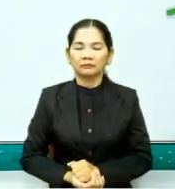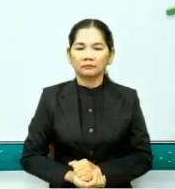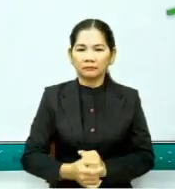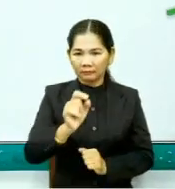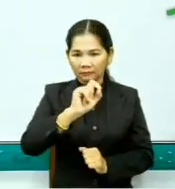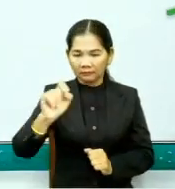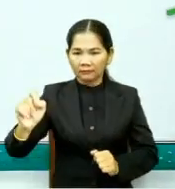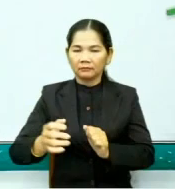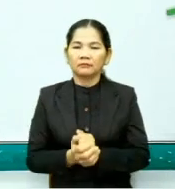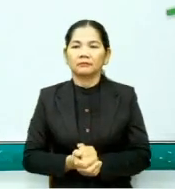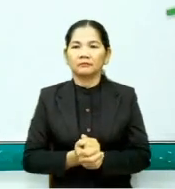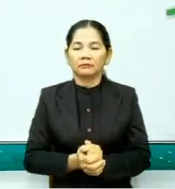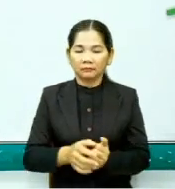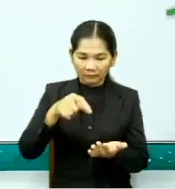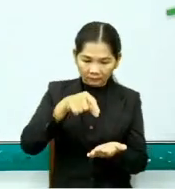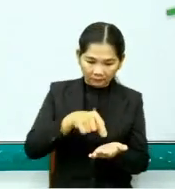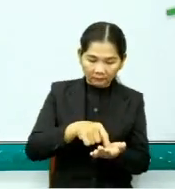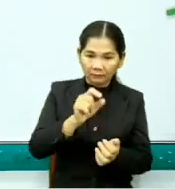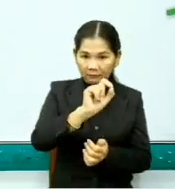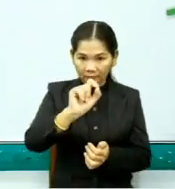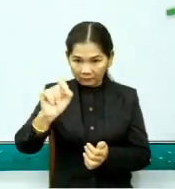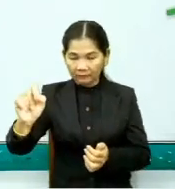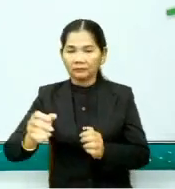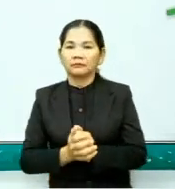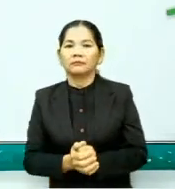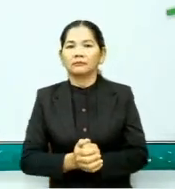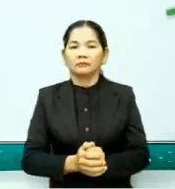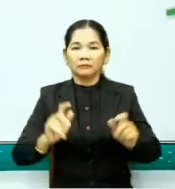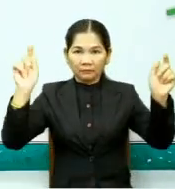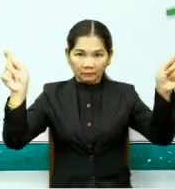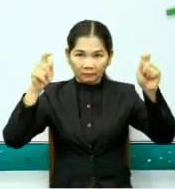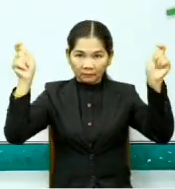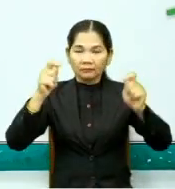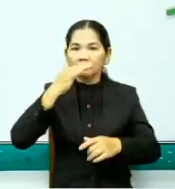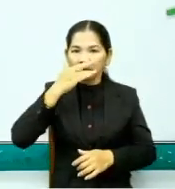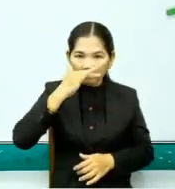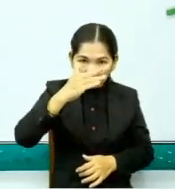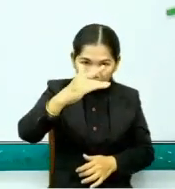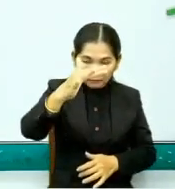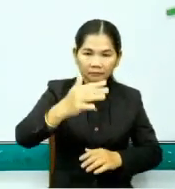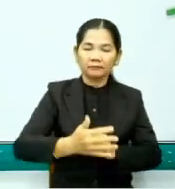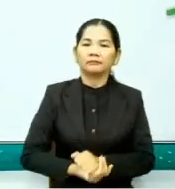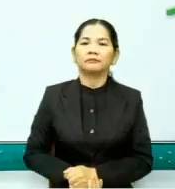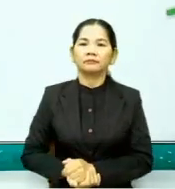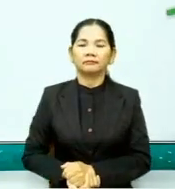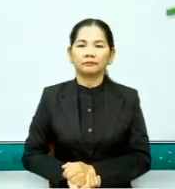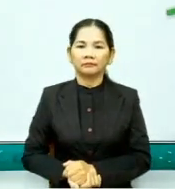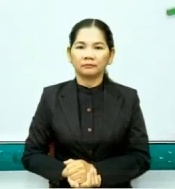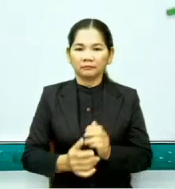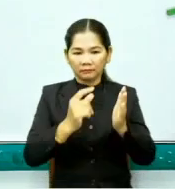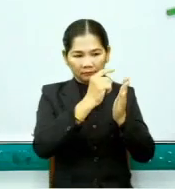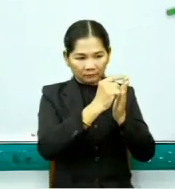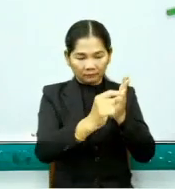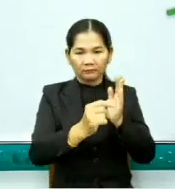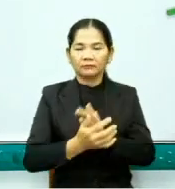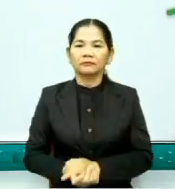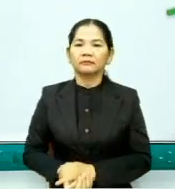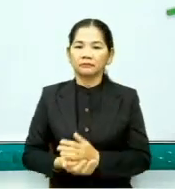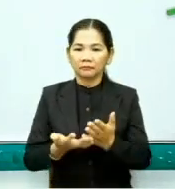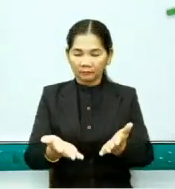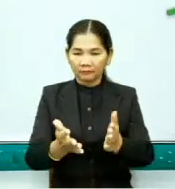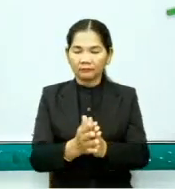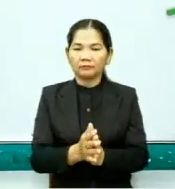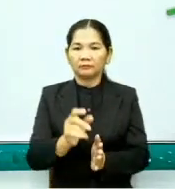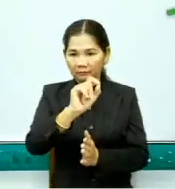xê. Chà, trong cảnh đà ní con sơ xê tha bốn sạ mọt. Chà, ní kêu chia chùm đón chương ạ tạ bót. Đã